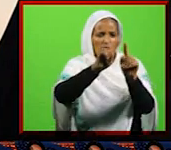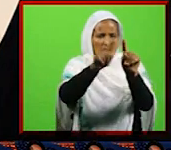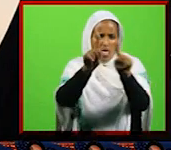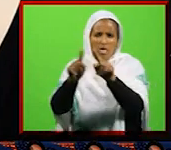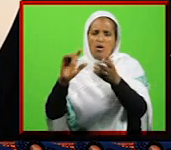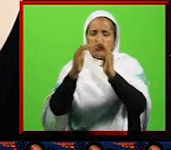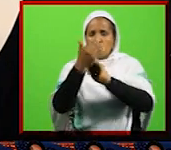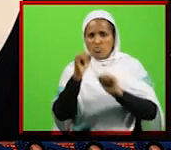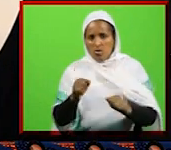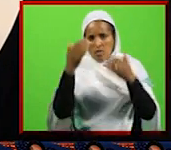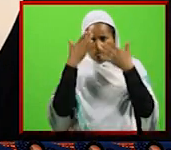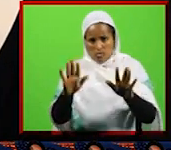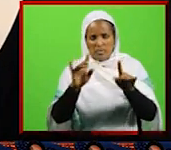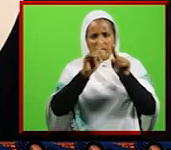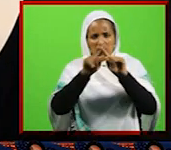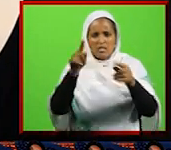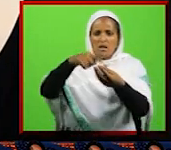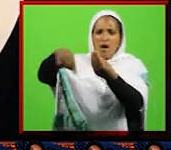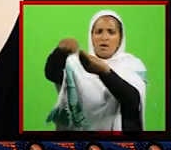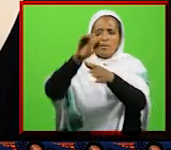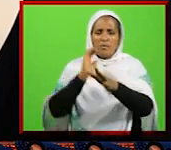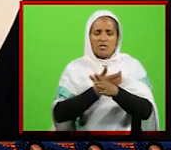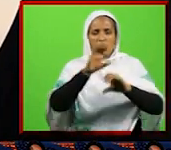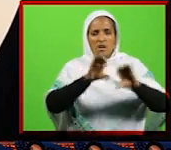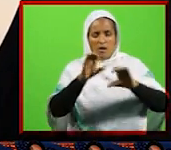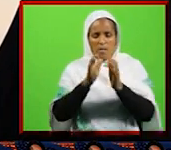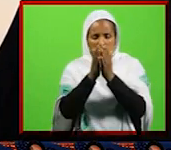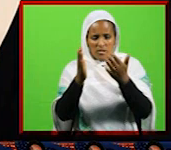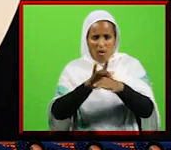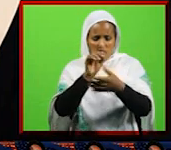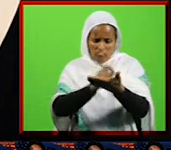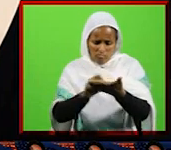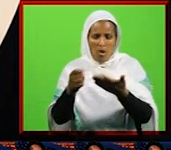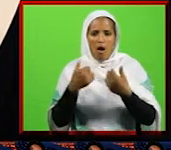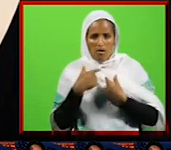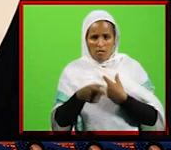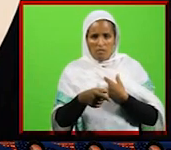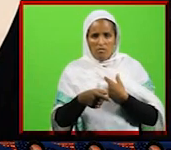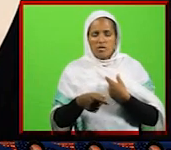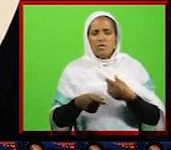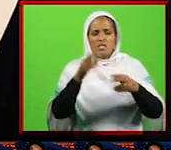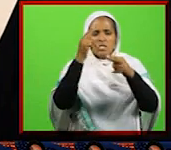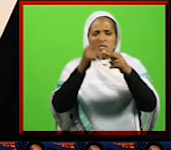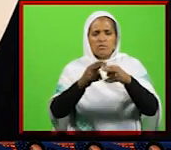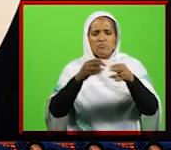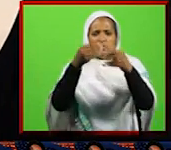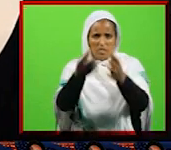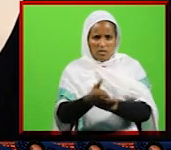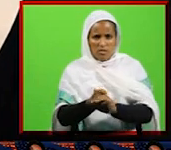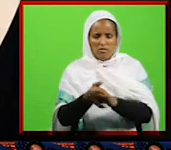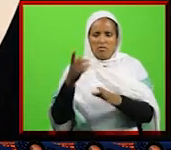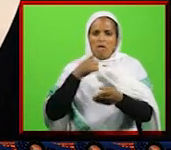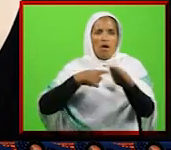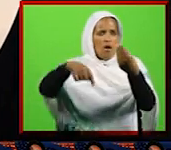ሊለይ ይችላል። ግን እንደ አካባቢያችን የሚደረግ አለ መጽሐፍም ላይ ያለ ነው። ስም ማውጣት እኛ